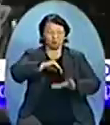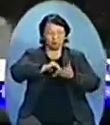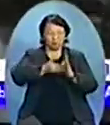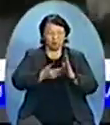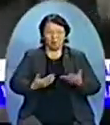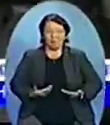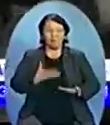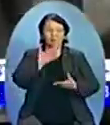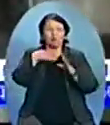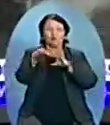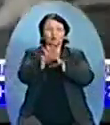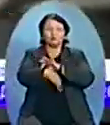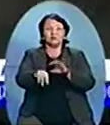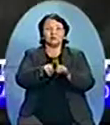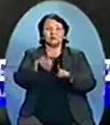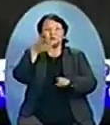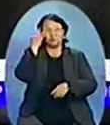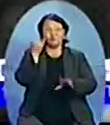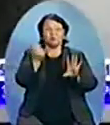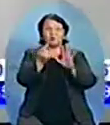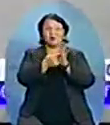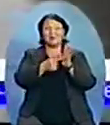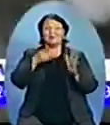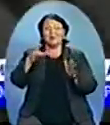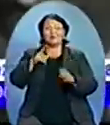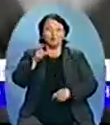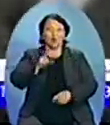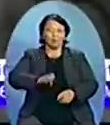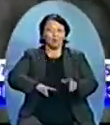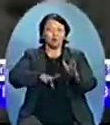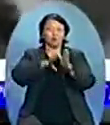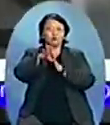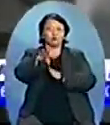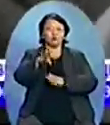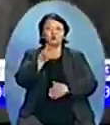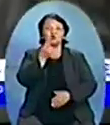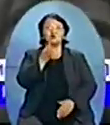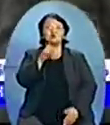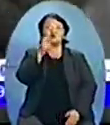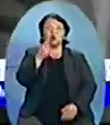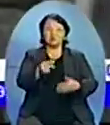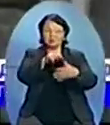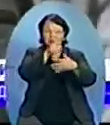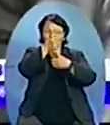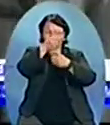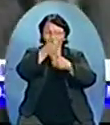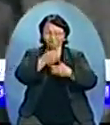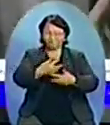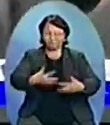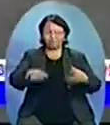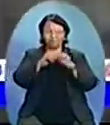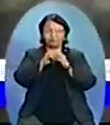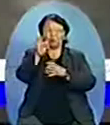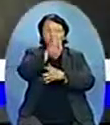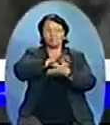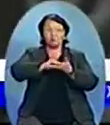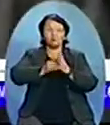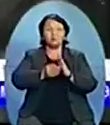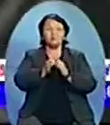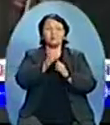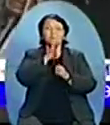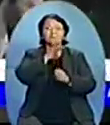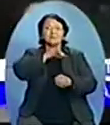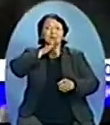үг. Тэгвэл ирэх 6 дугаар сараас хүн амын хөгжлийн цогц бодлогын баримт бичгийг бэлэн болгохоор салбарын яам ажиллаж байгаа юм байна. Хүн амыг